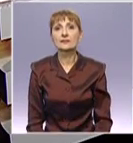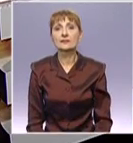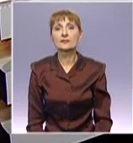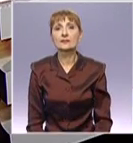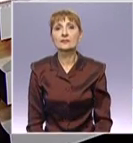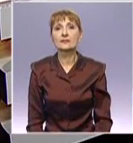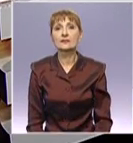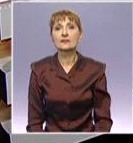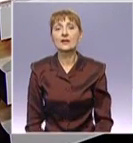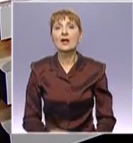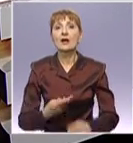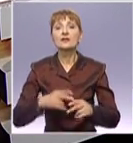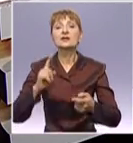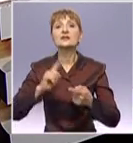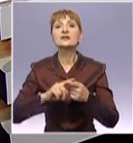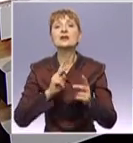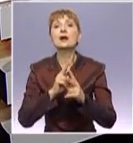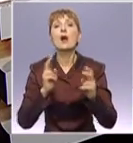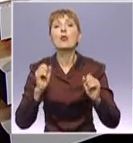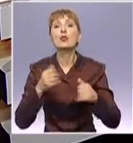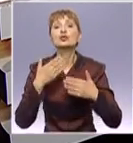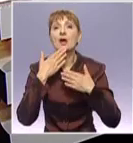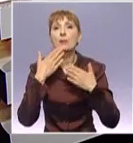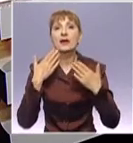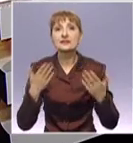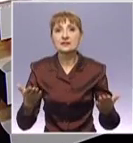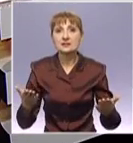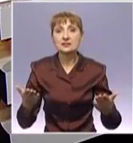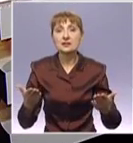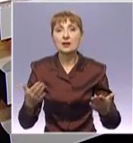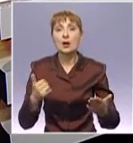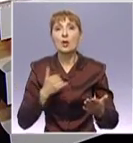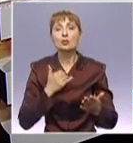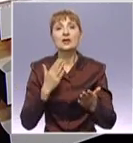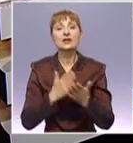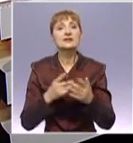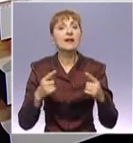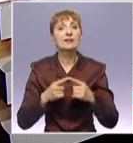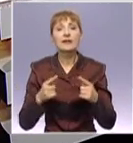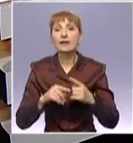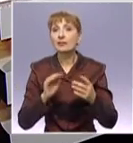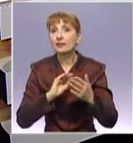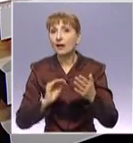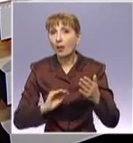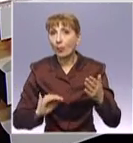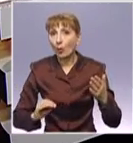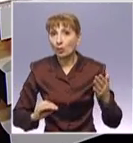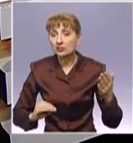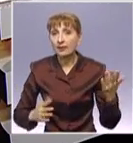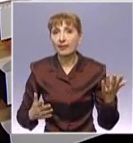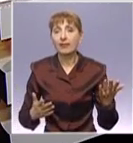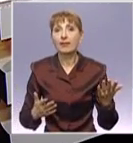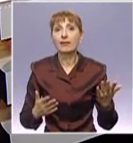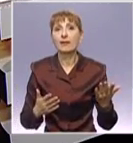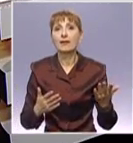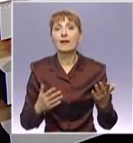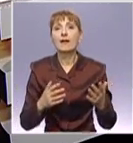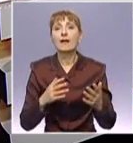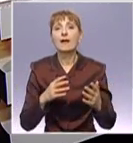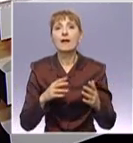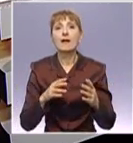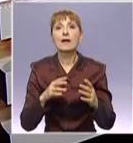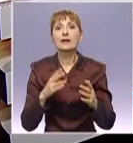В этой связи кому можно обратиться в Акимате? У меня есть конкретная разработка, точнее я могу сказать, вакуумное